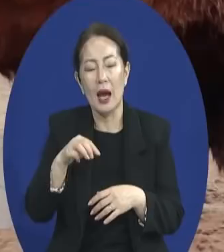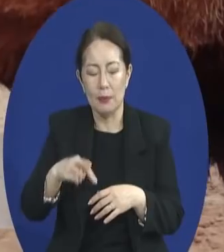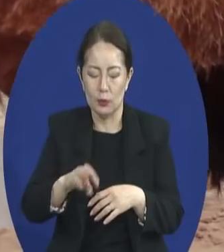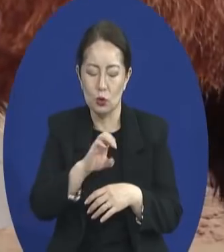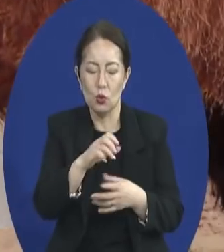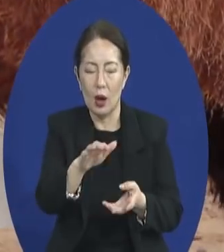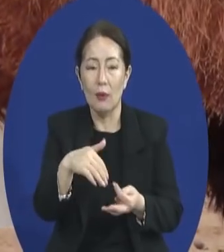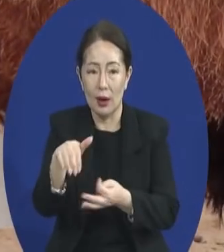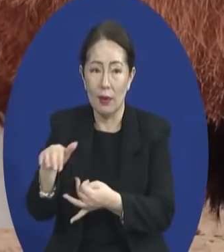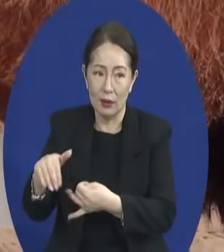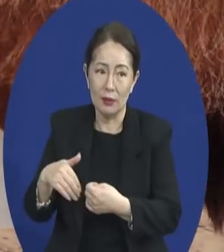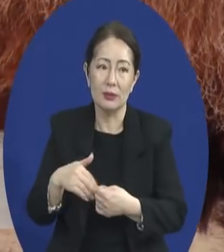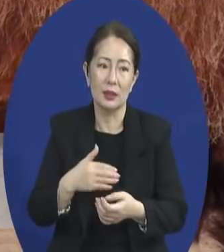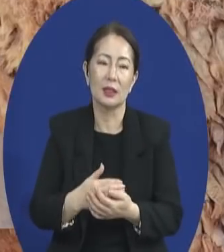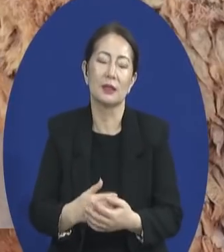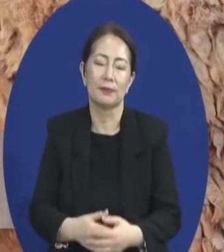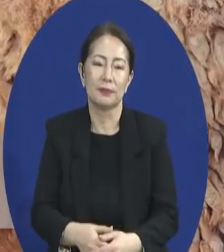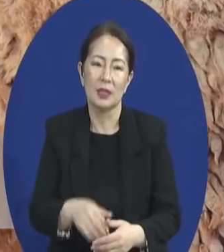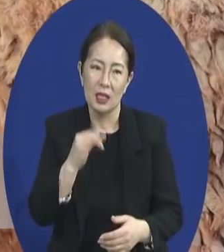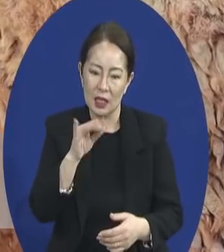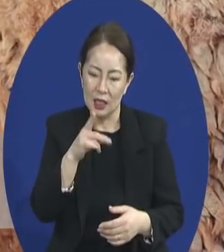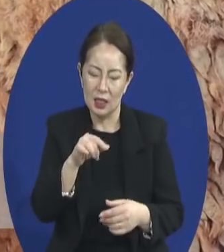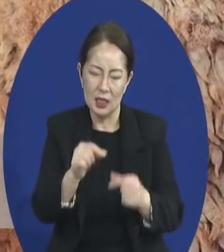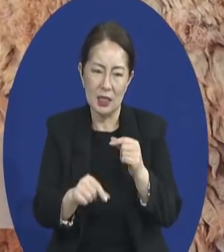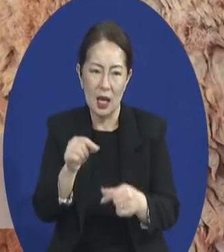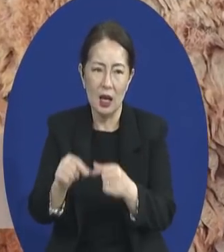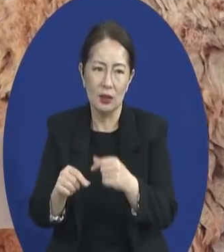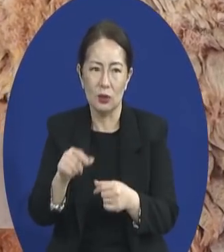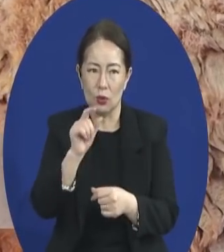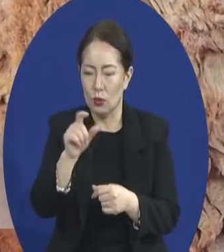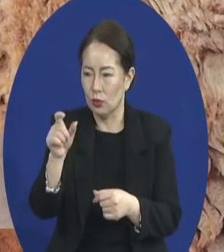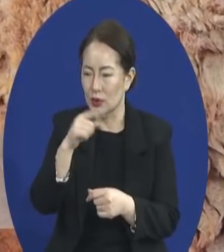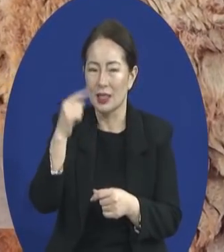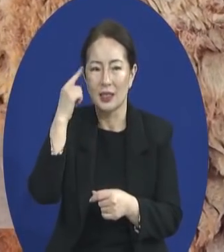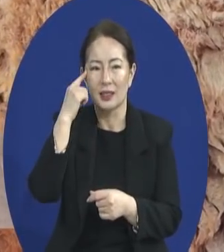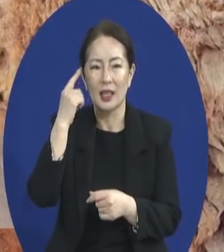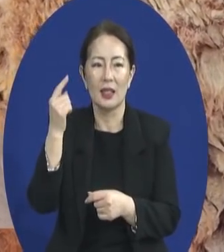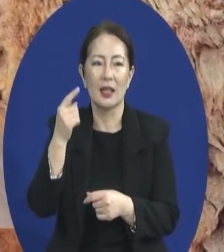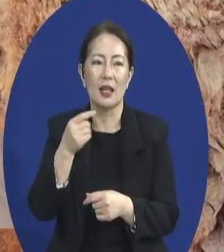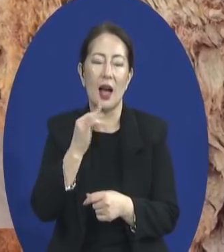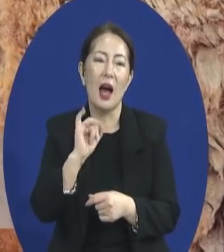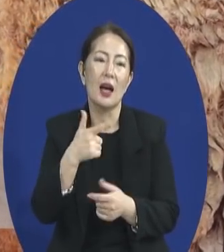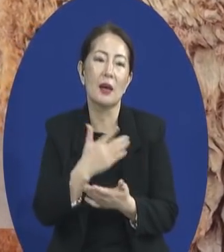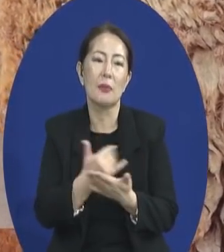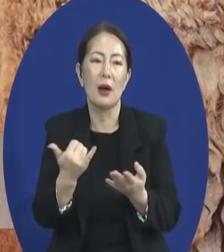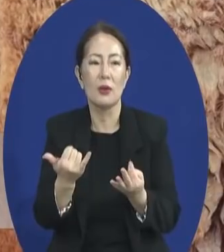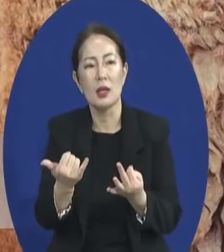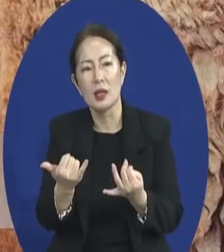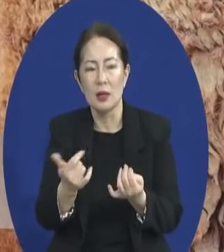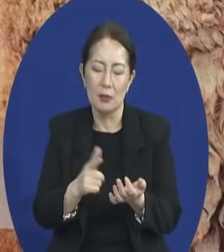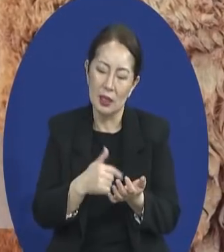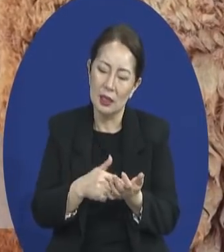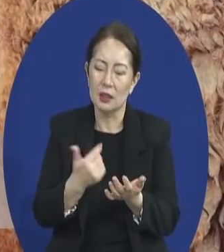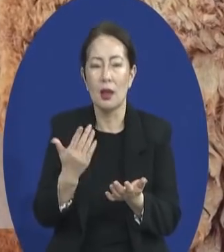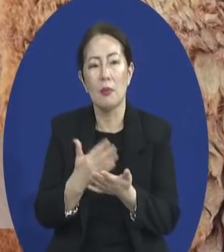сүү. Гарна. Инг бол саадаг болохоор тэгэл хүү амтан таньж мэддэг. Айраг байна уу тийм хэрэгцээнд